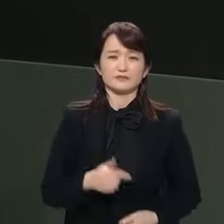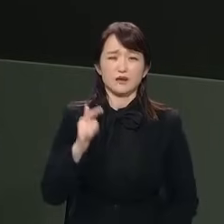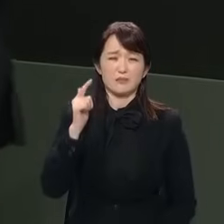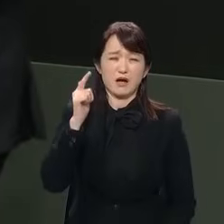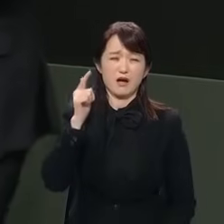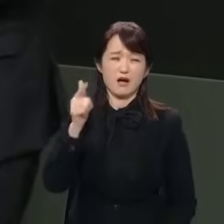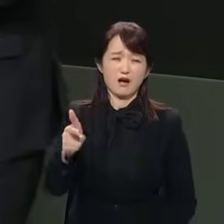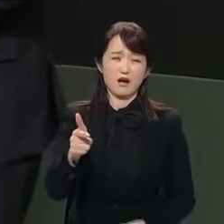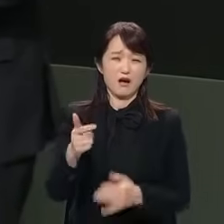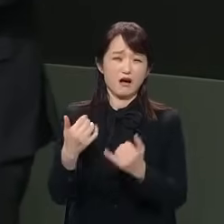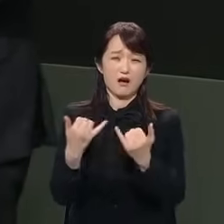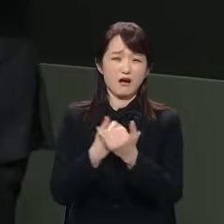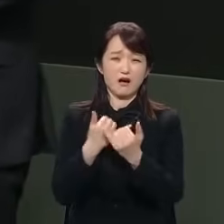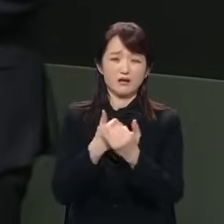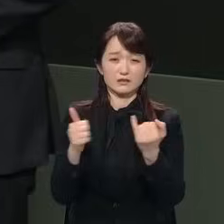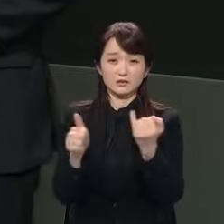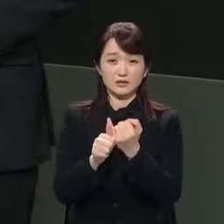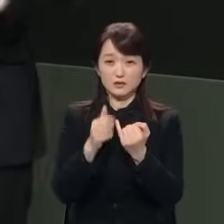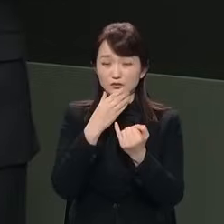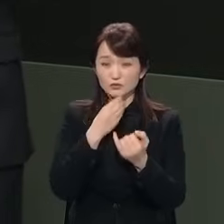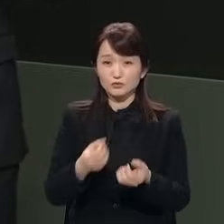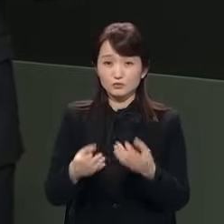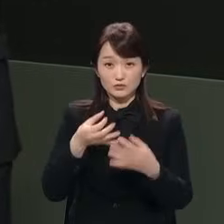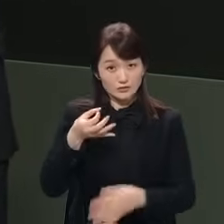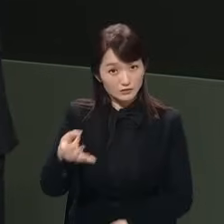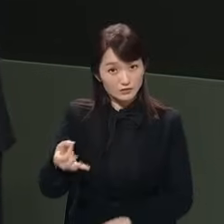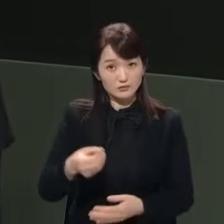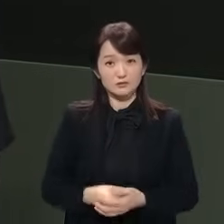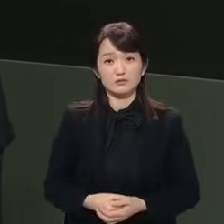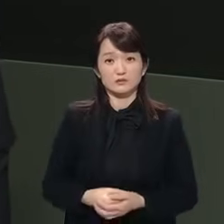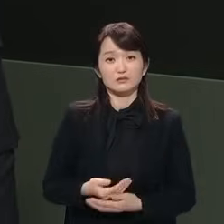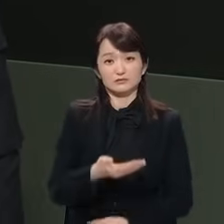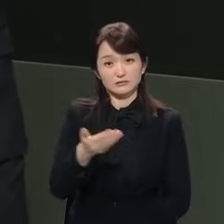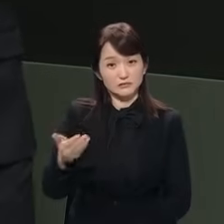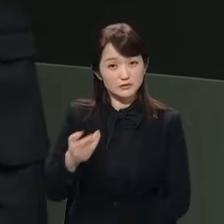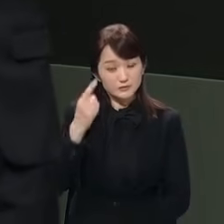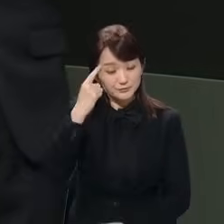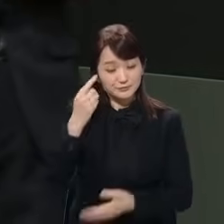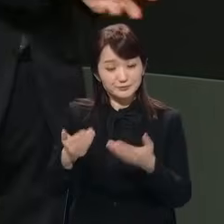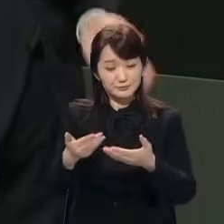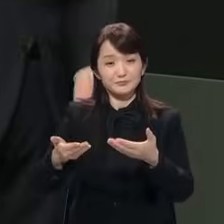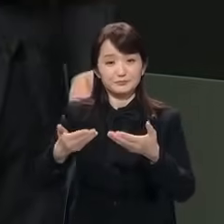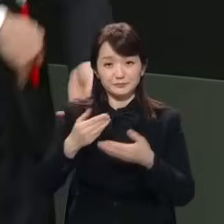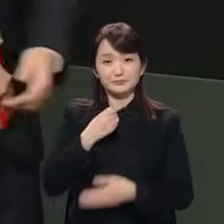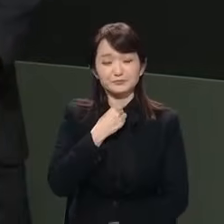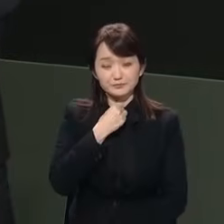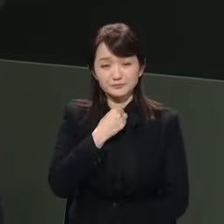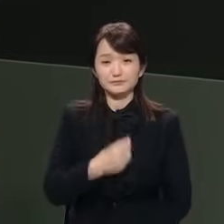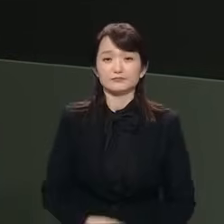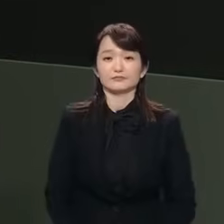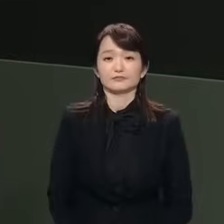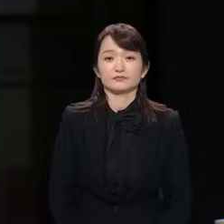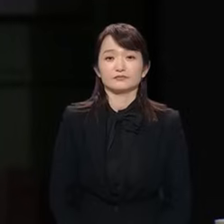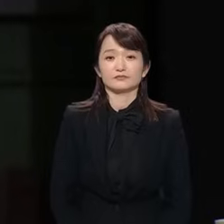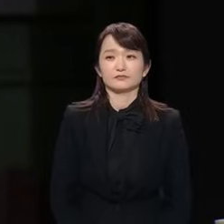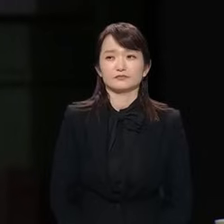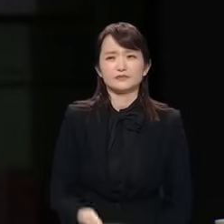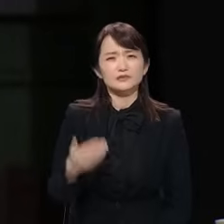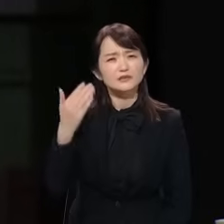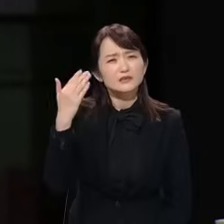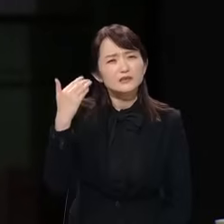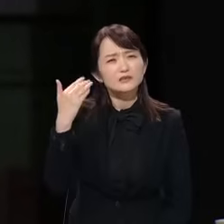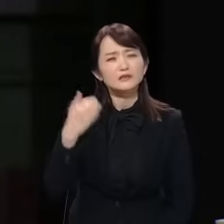먼 친척의 결혼 추이입니다 자 사반 가족께서 우리 가족 여러분들 집단 지성의 판단을 받아보고 싶으시답니다네 일단 그전에이